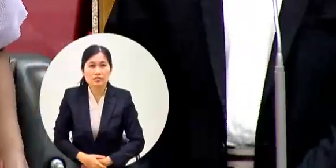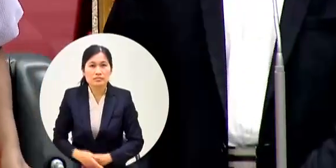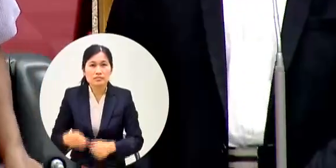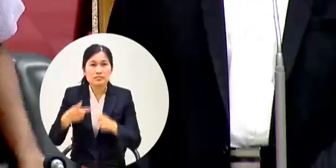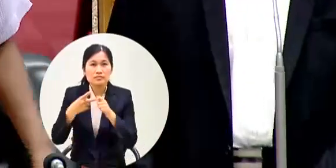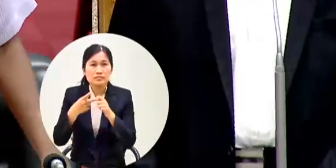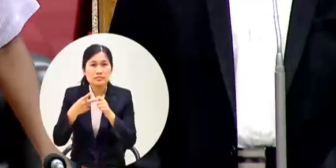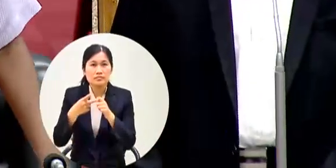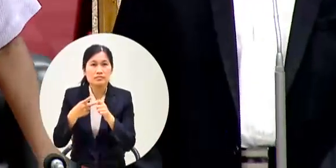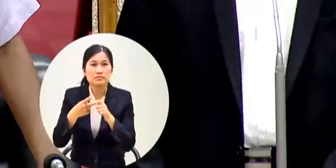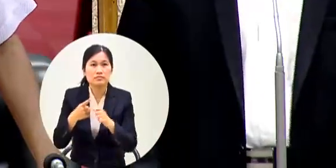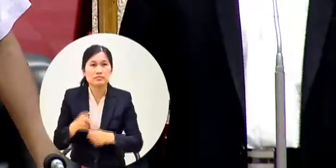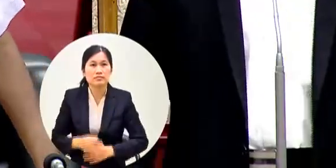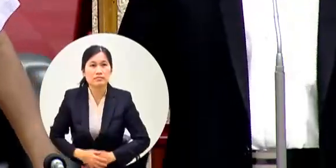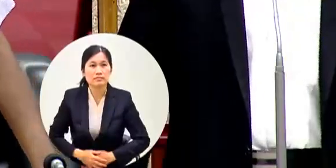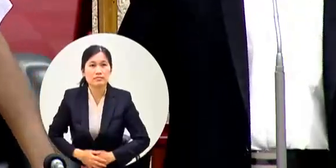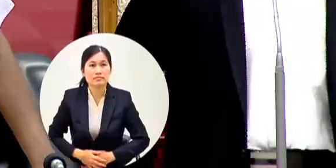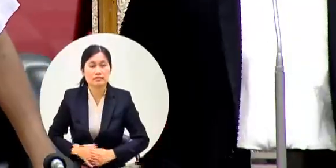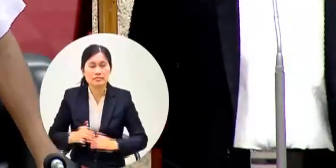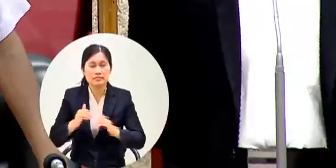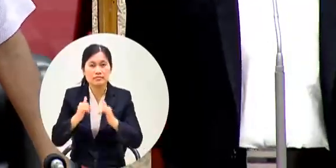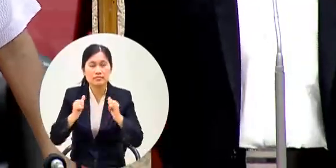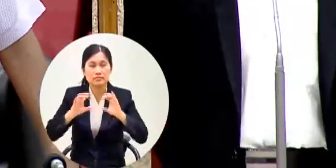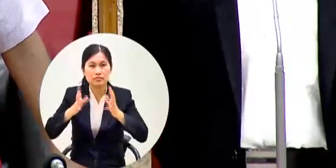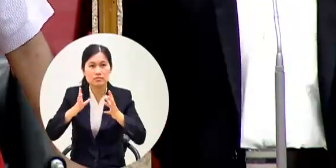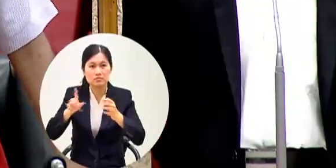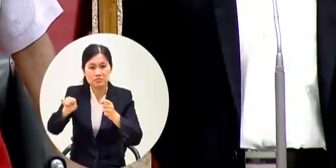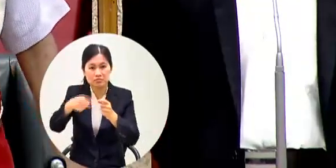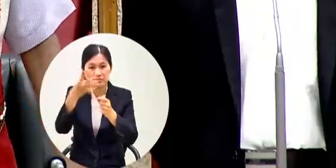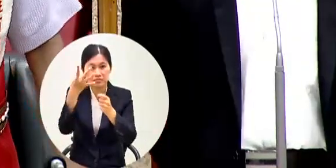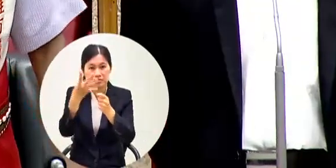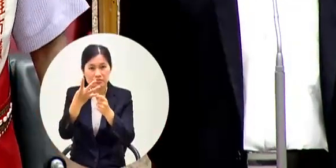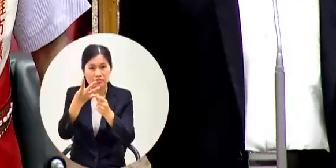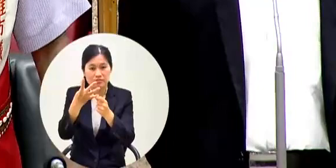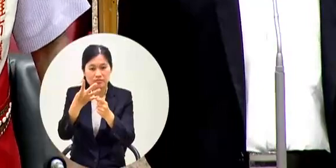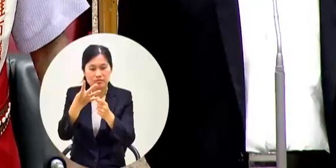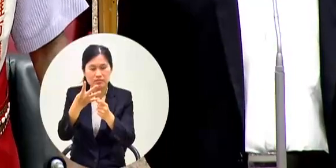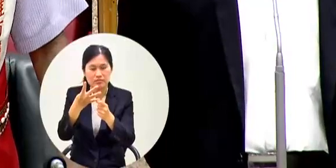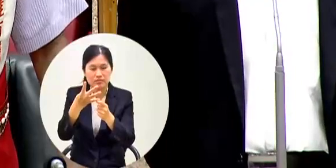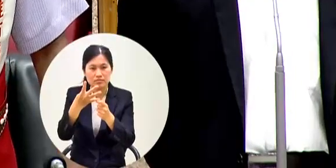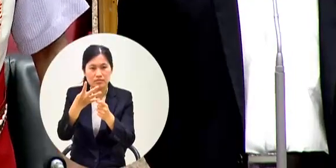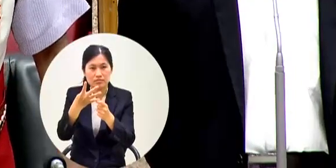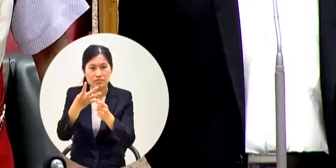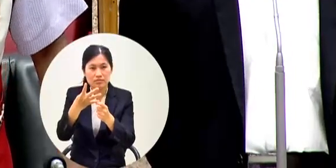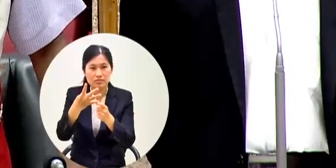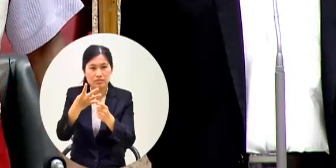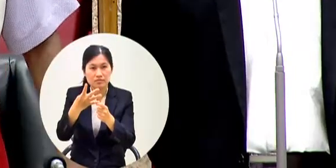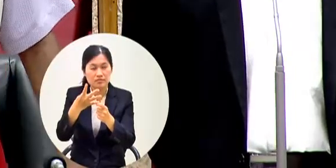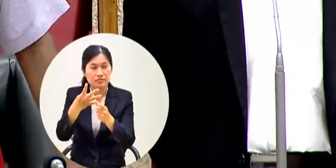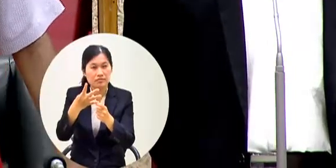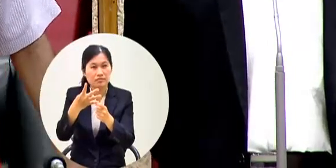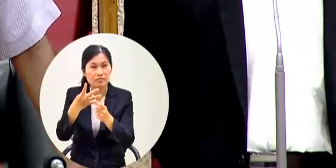想我们尽量把申请百姓的需求能够缩短，这个第一点。